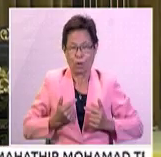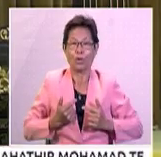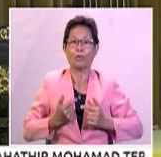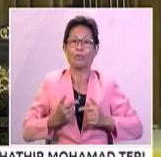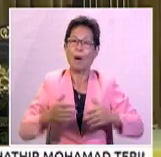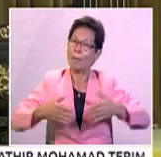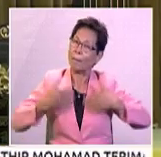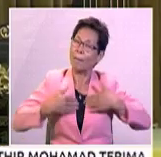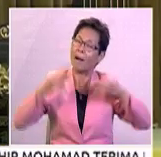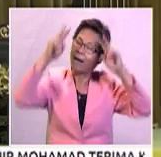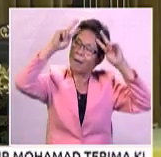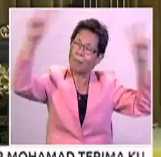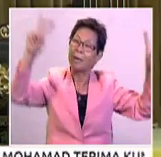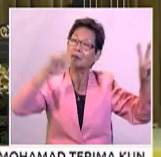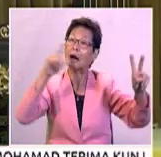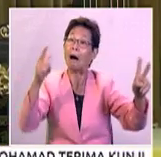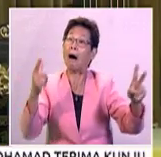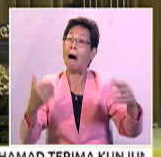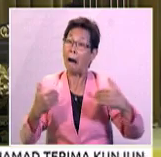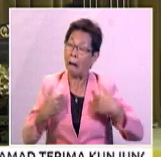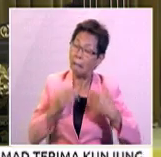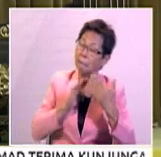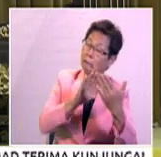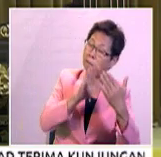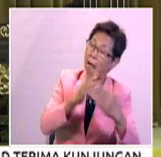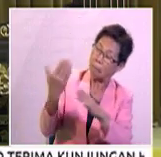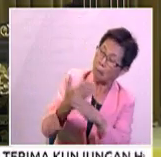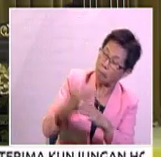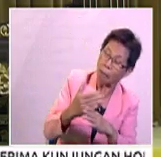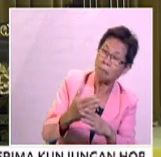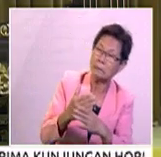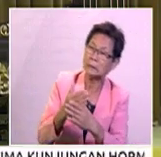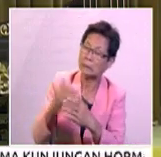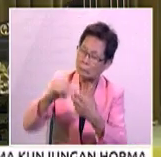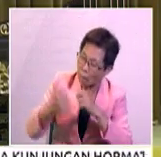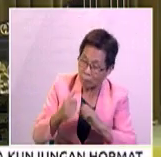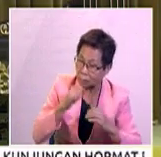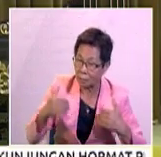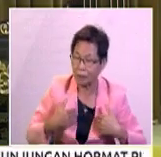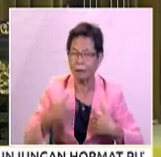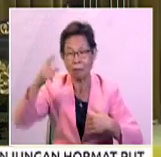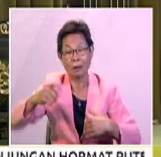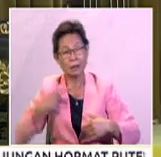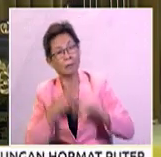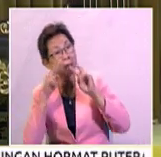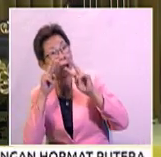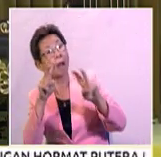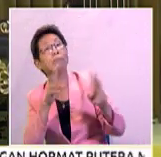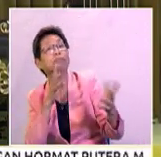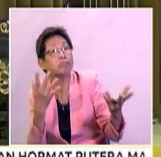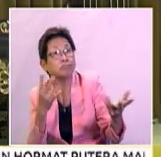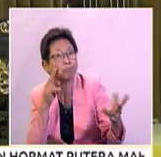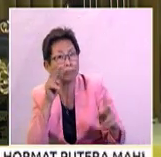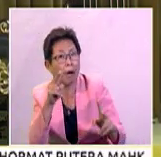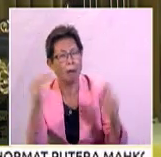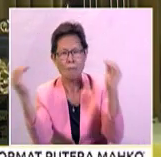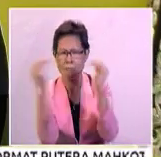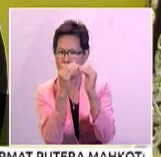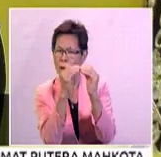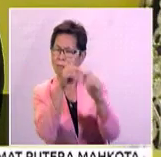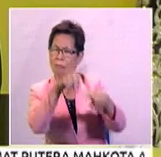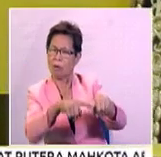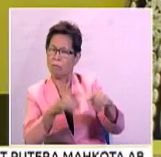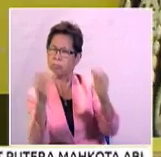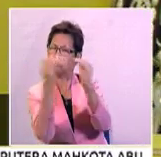aman, damai tanpa terhimpit dengan sebarang kekangan. Harus kita lihat mengapakah kita menyatakan bahawa kestabilan itu